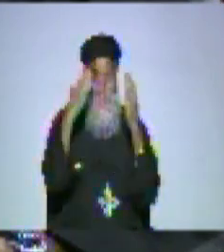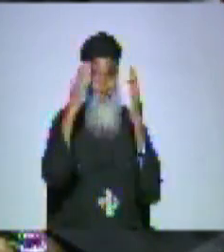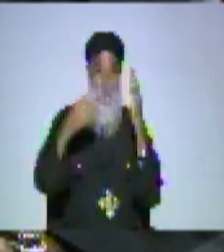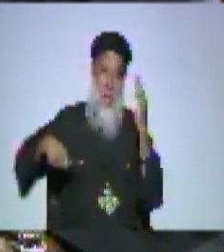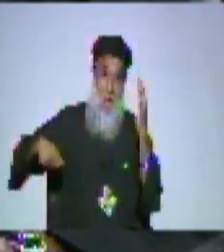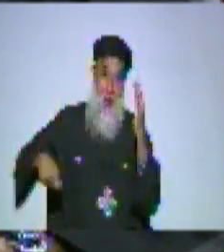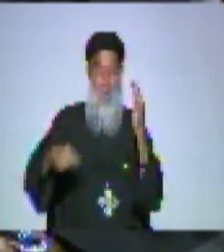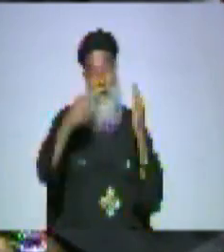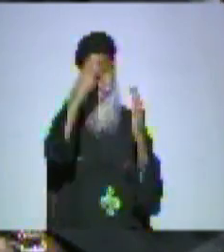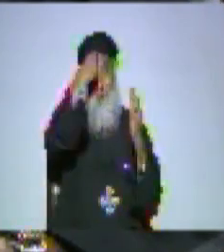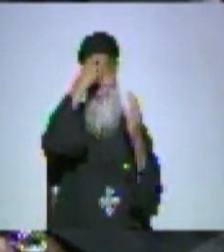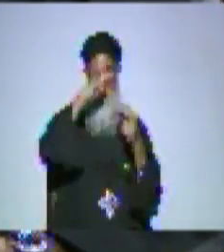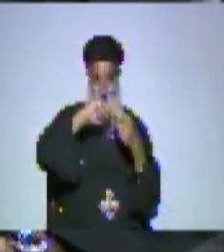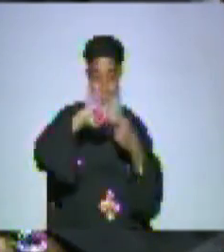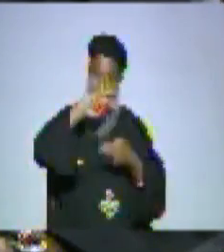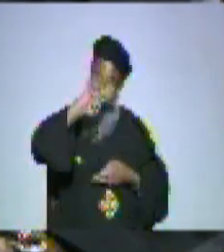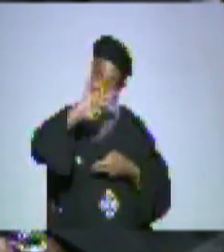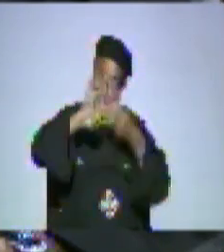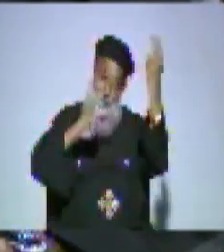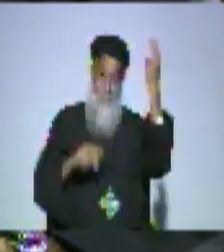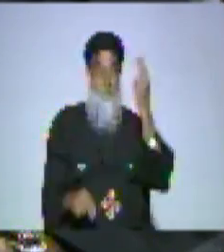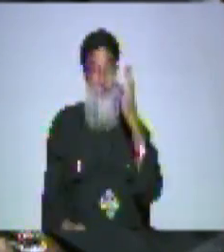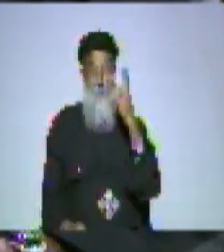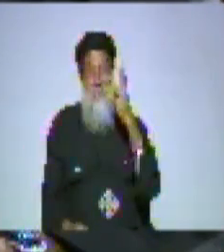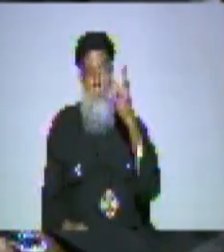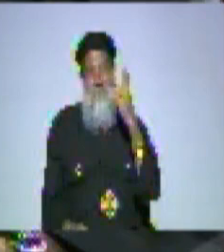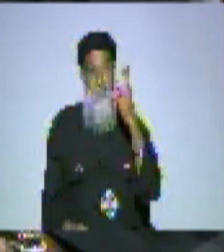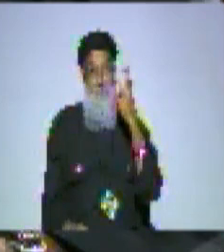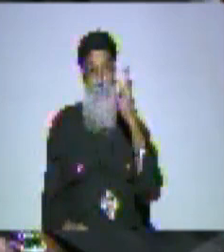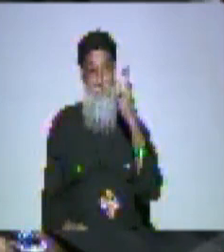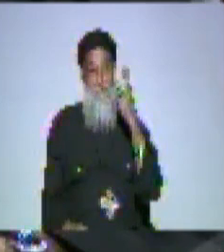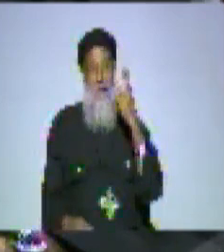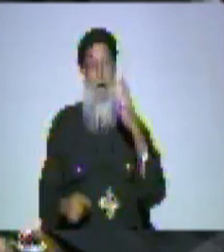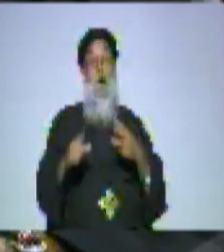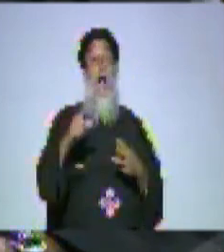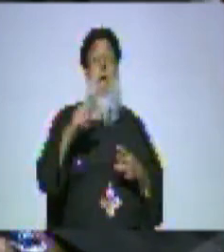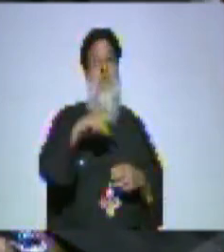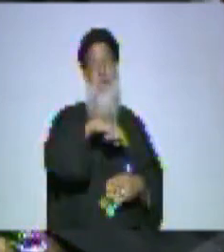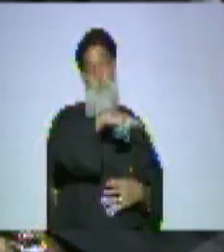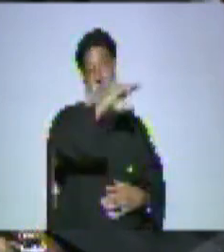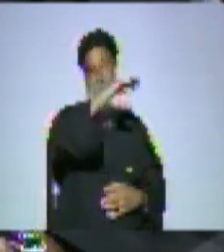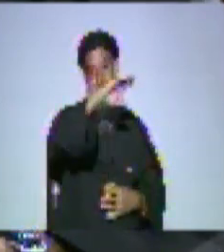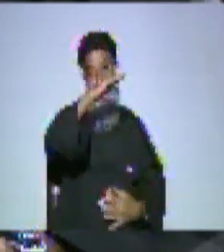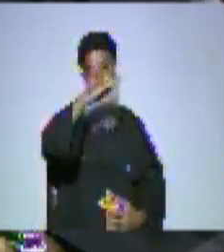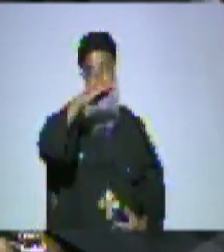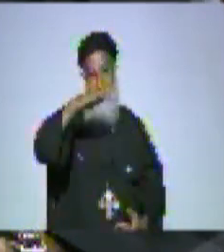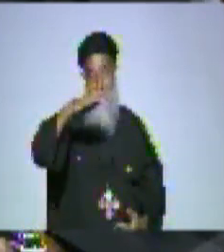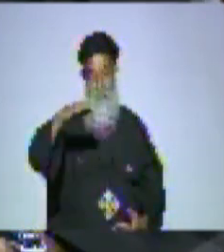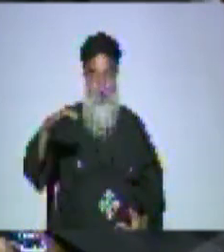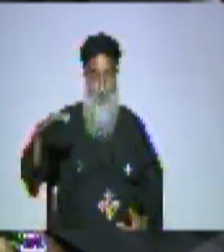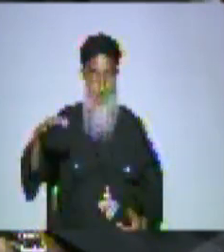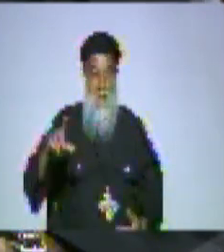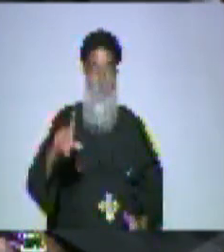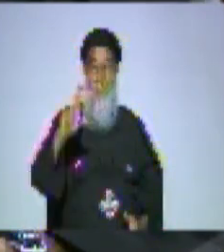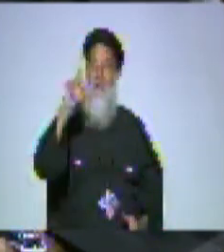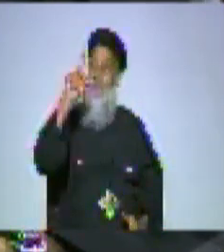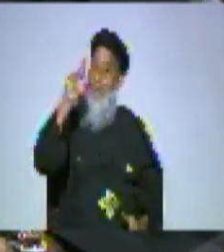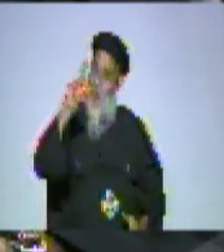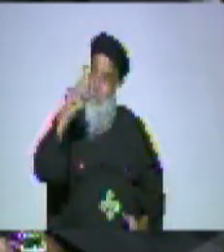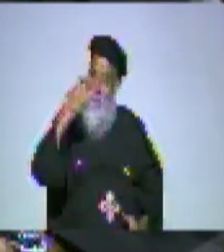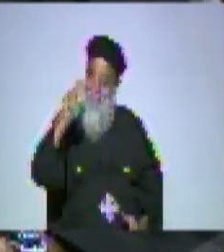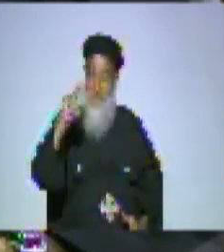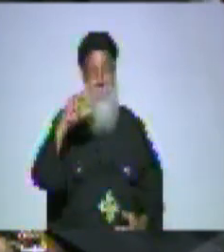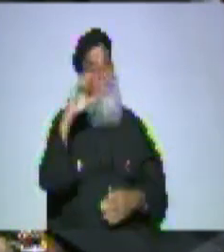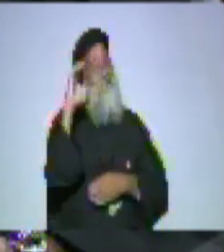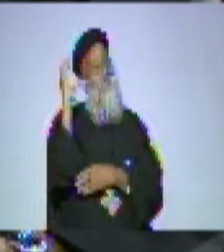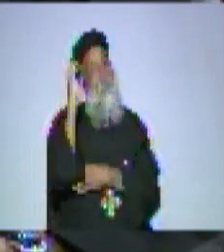اوشيه المرضى عن اوشيه المسافرين في اوشيه هي اوشيه الطبيعه قد ايه جميل ان الكنيسه تهتم بالطبيعه من اجل